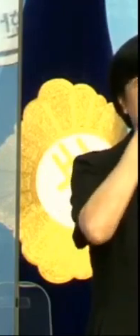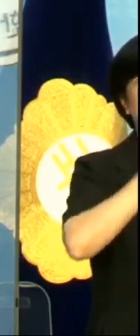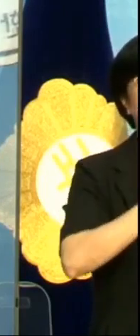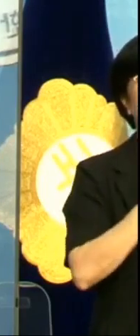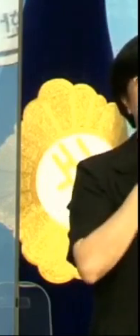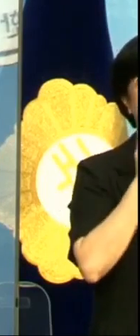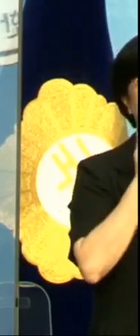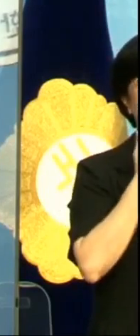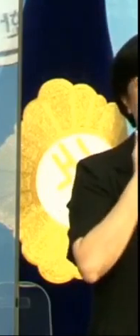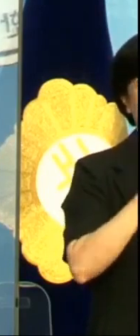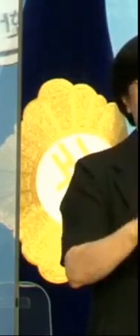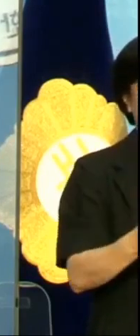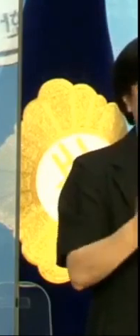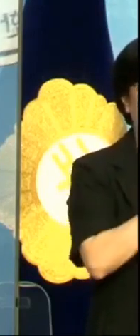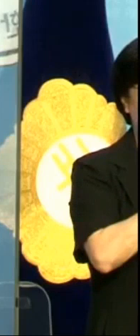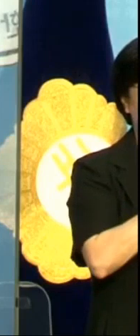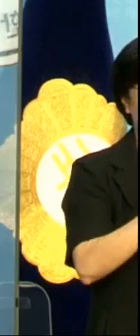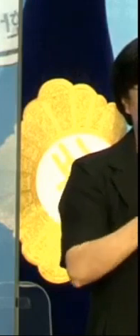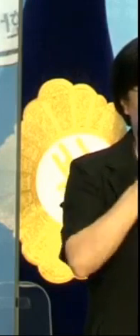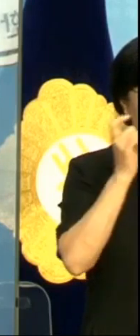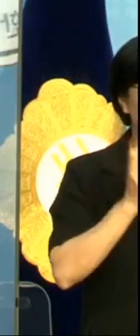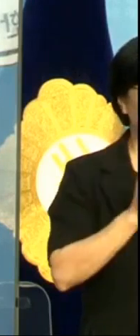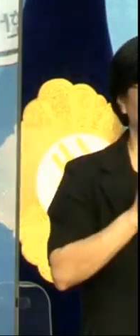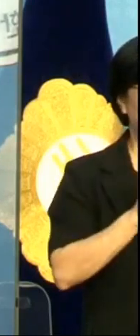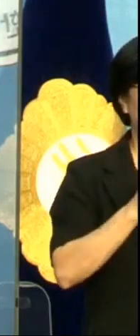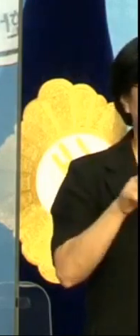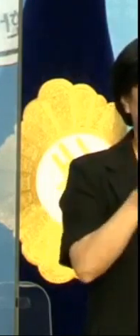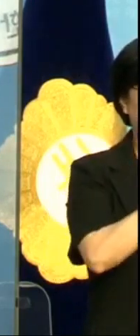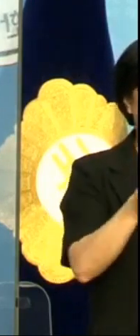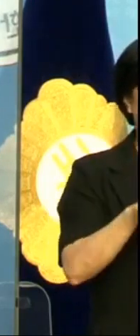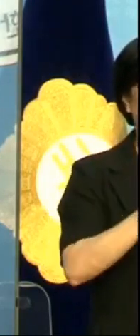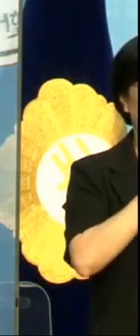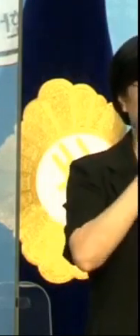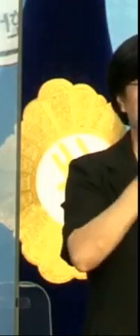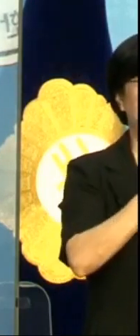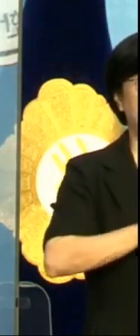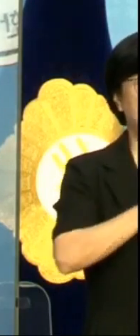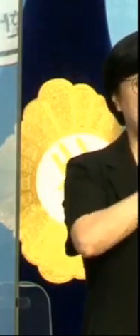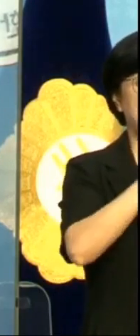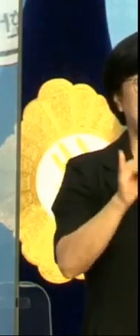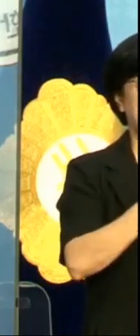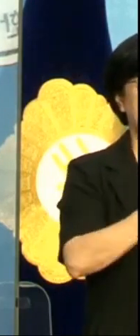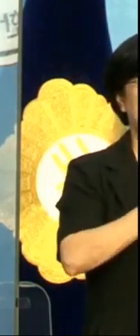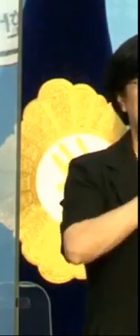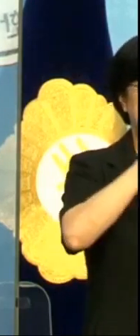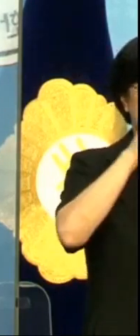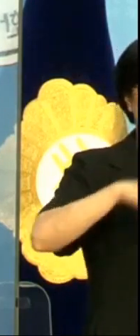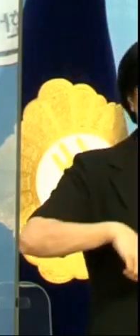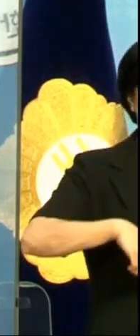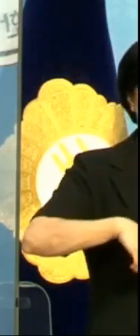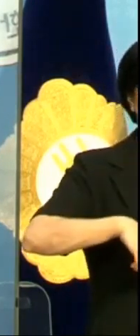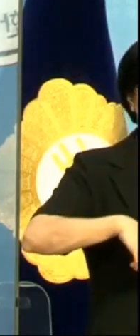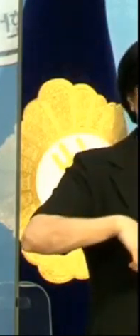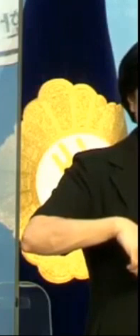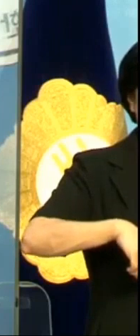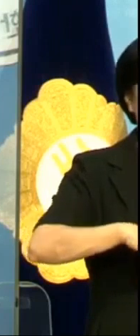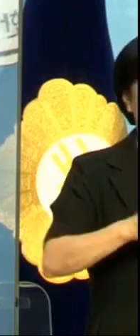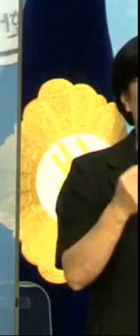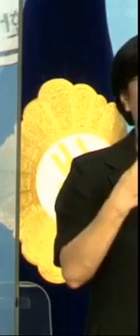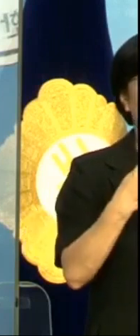2 직무관련 자와 사적 이해관계가 있는 공직자를 해당 직무에서 제척 기피 회피 하도록